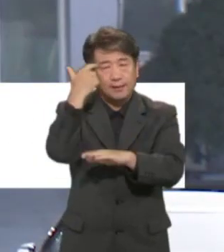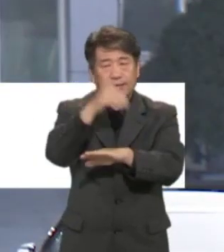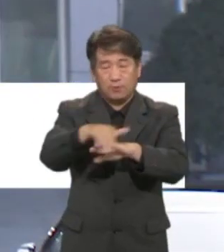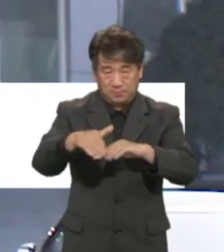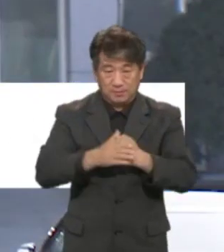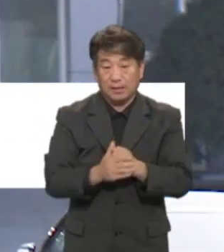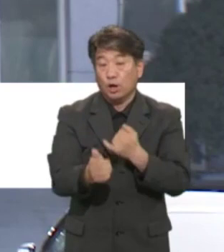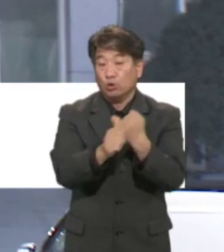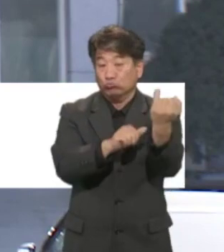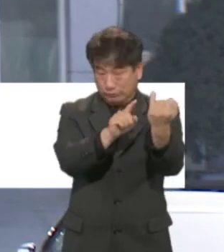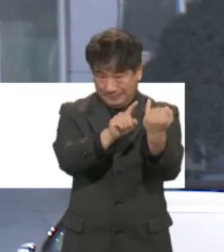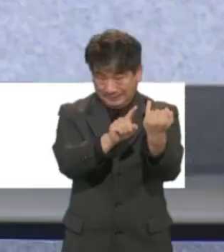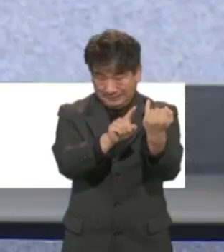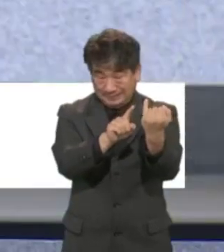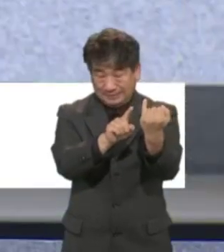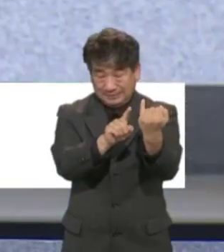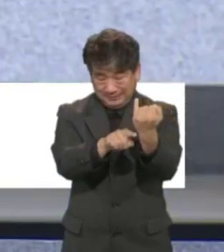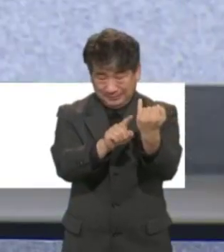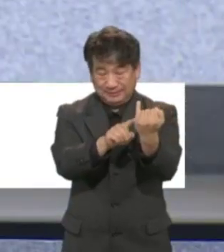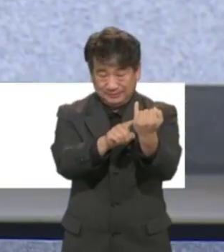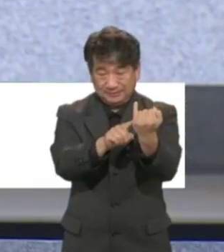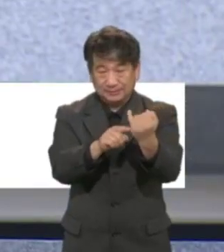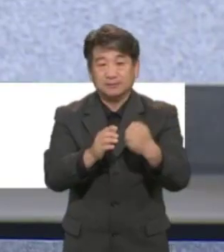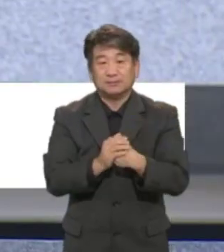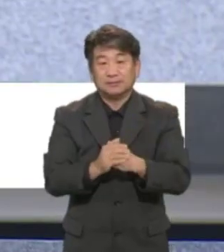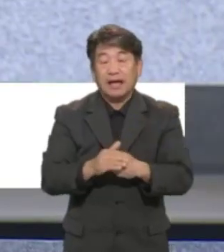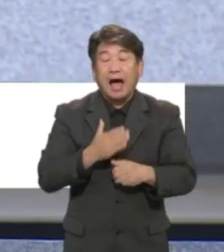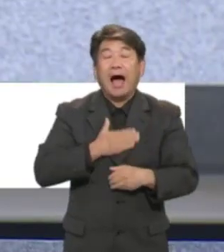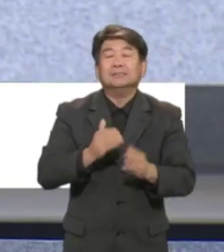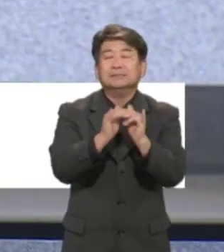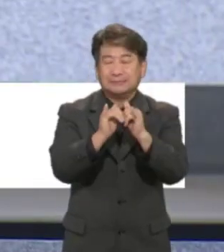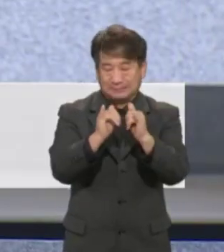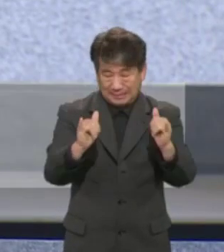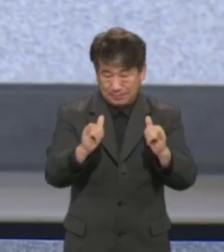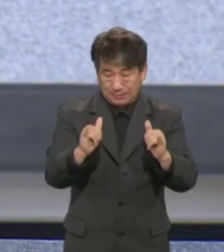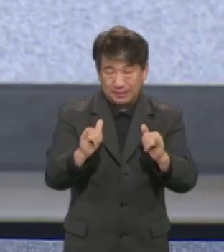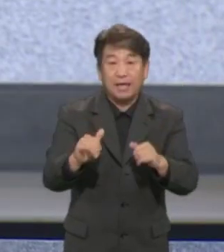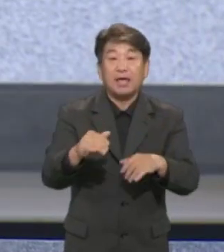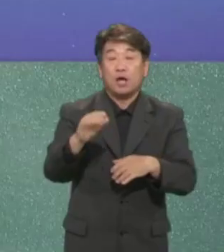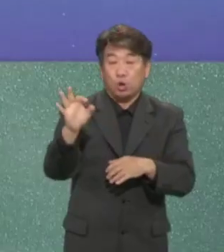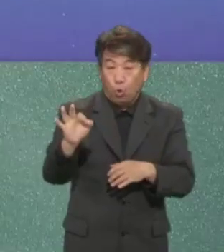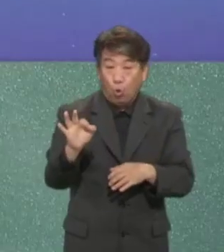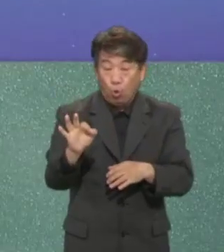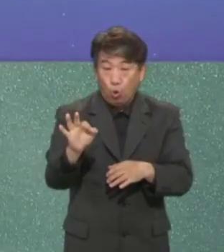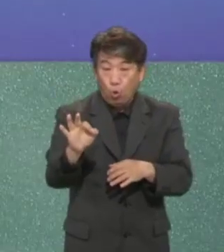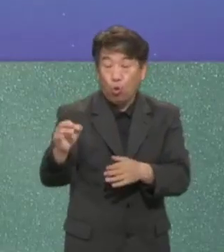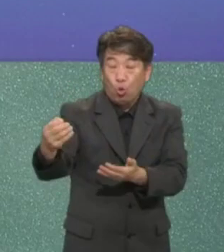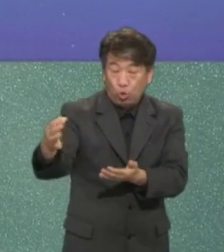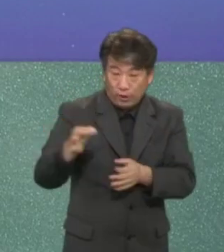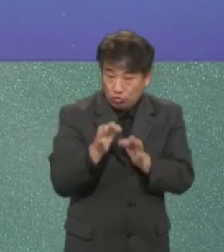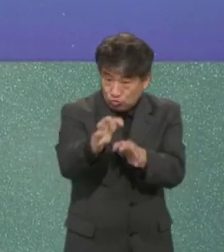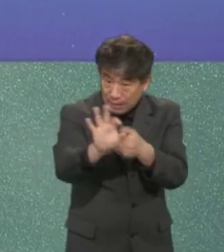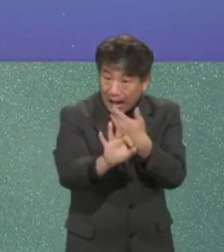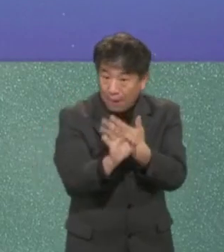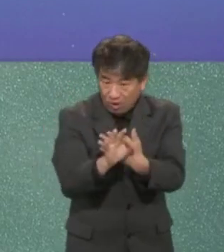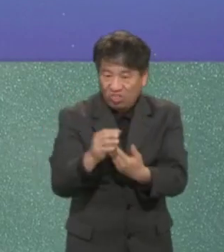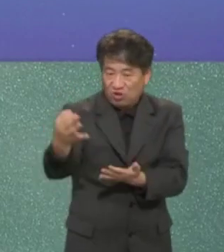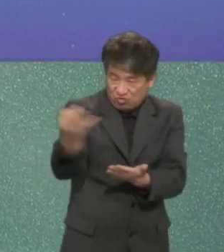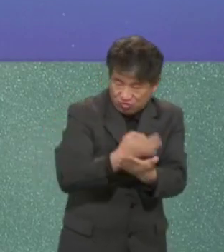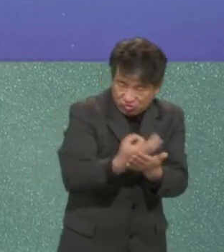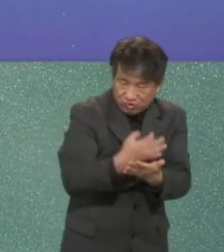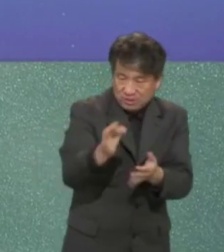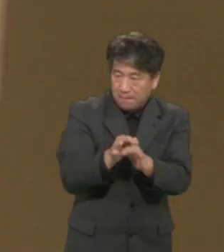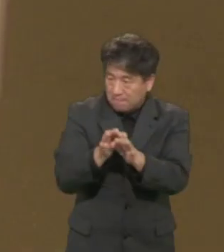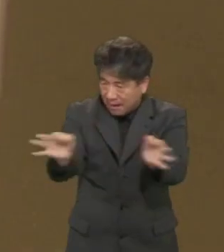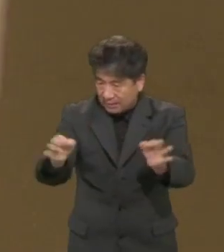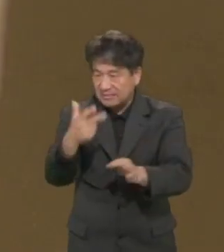한편 부여에서 금은방을 운영한 a씨의 아내는 지난해부터 지인들에게 골드바 등에 투자하면 수익금을 주겠다고